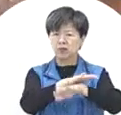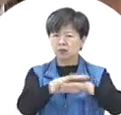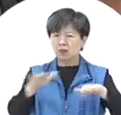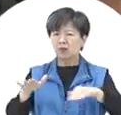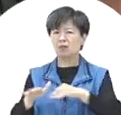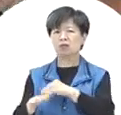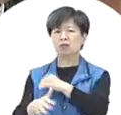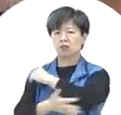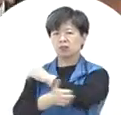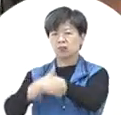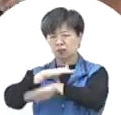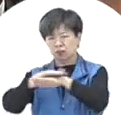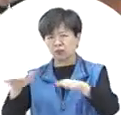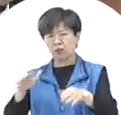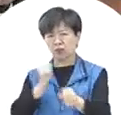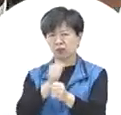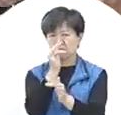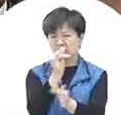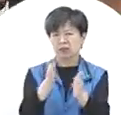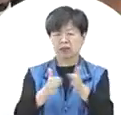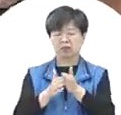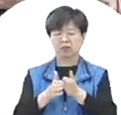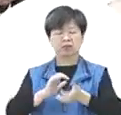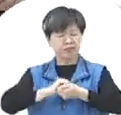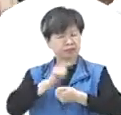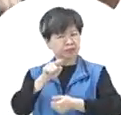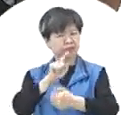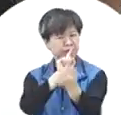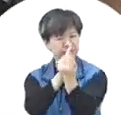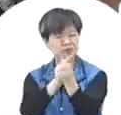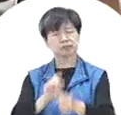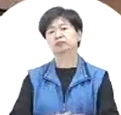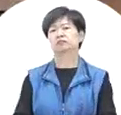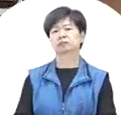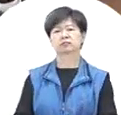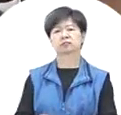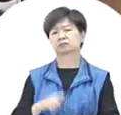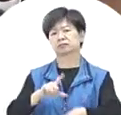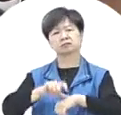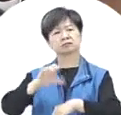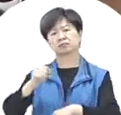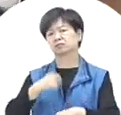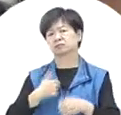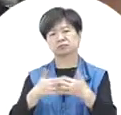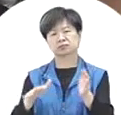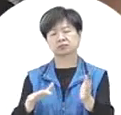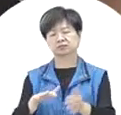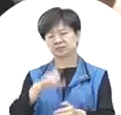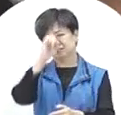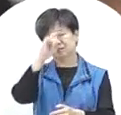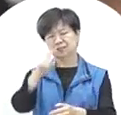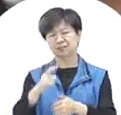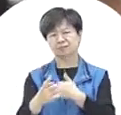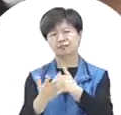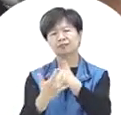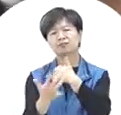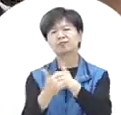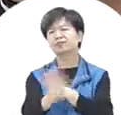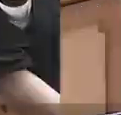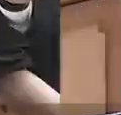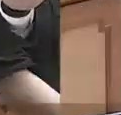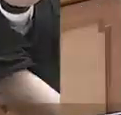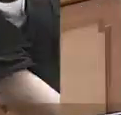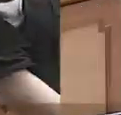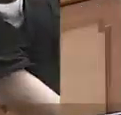希望你不是只是说说、啊， 我们一定用这个方式去面对所有问题。 我已经占用到别人时间了、 啊这个案子。 我希望你不是只是说说，请你们改善。 我从来没有说没有这样。我在